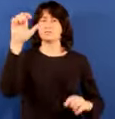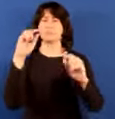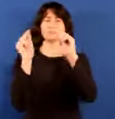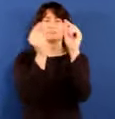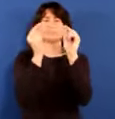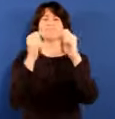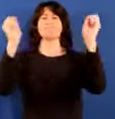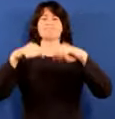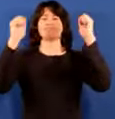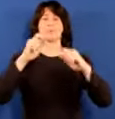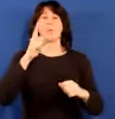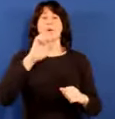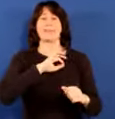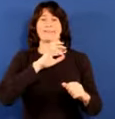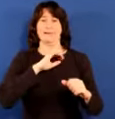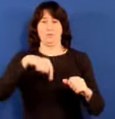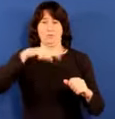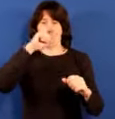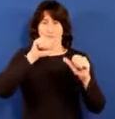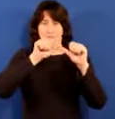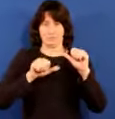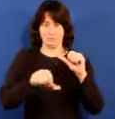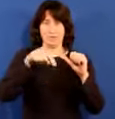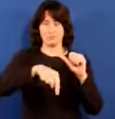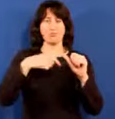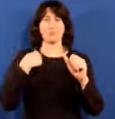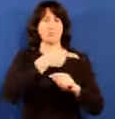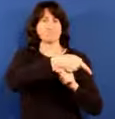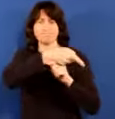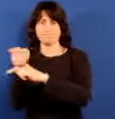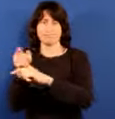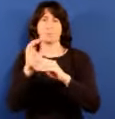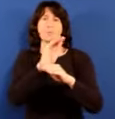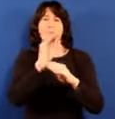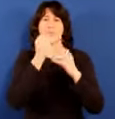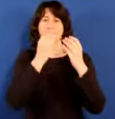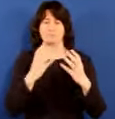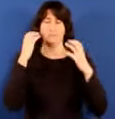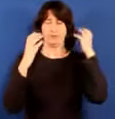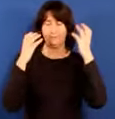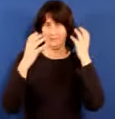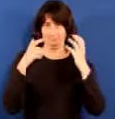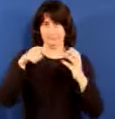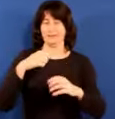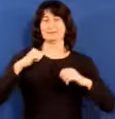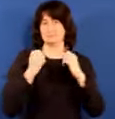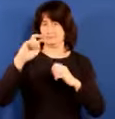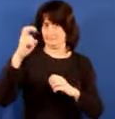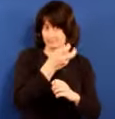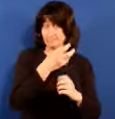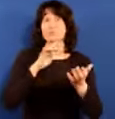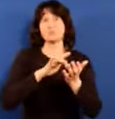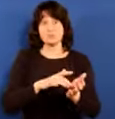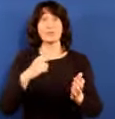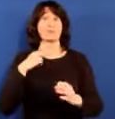hobetzeko eta babesteko gutxieneko arauak finkatu dira. Bizkaiko abeltzaintzaren egituran hegaztien azpisektoreak garrantzia